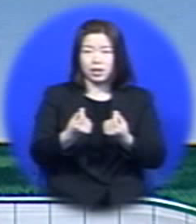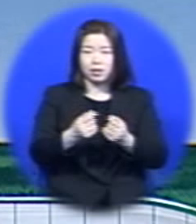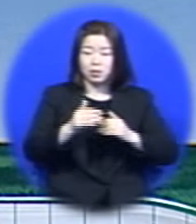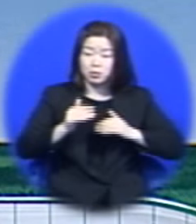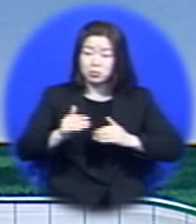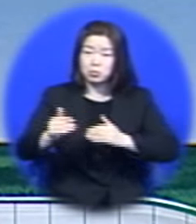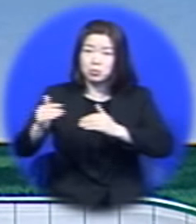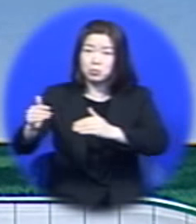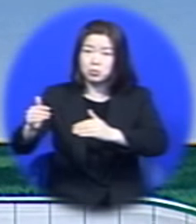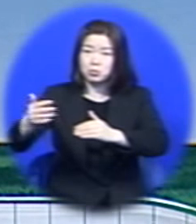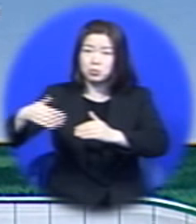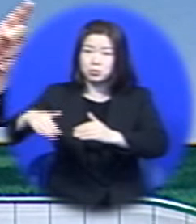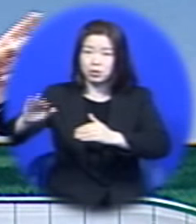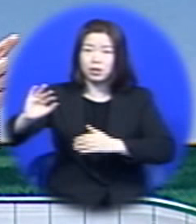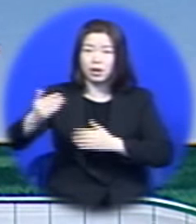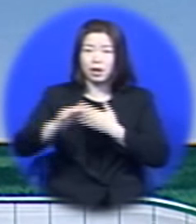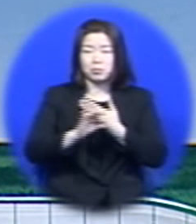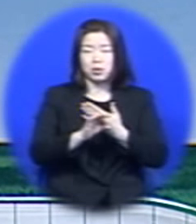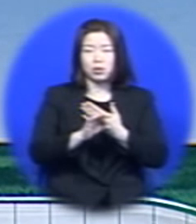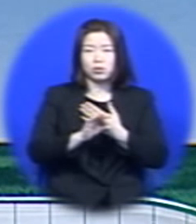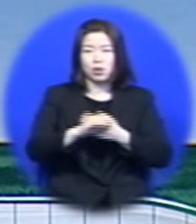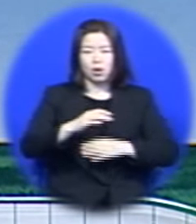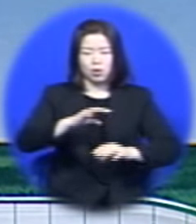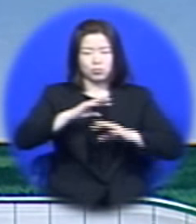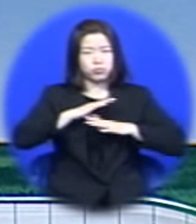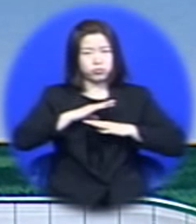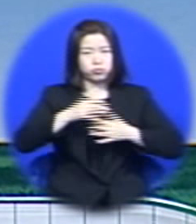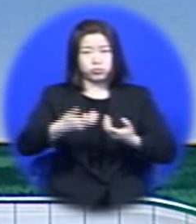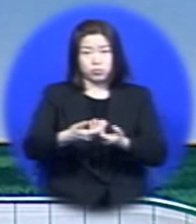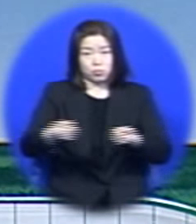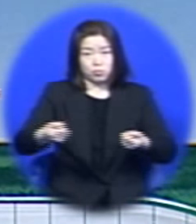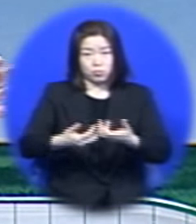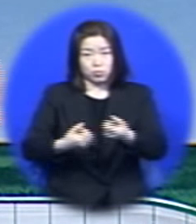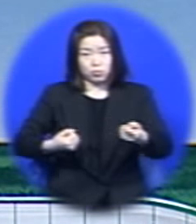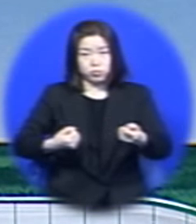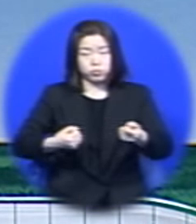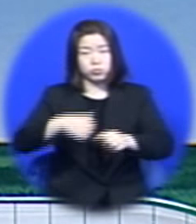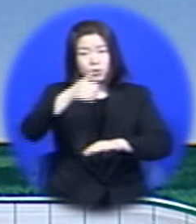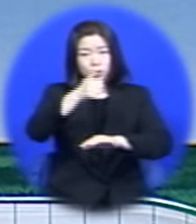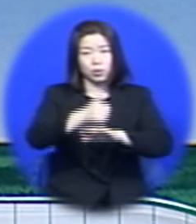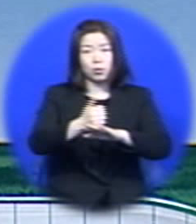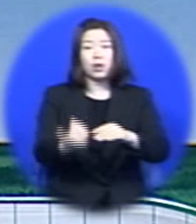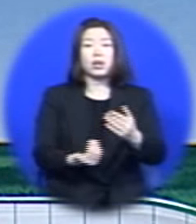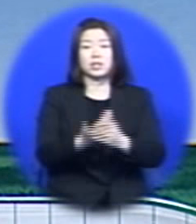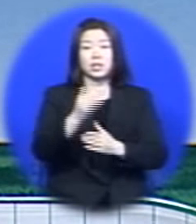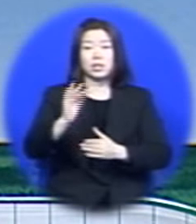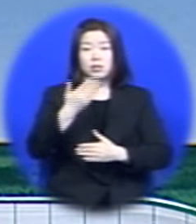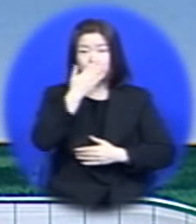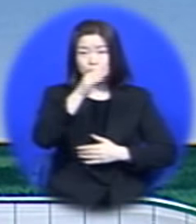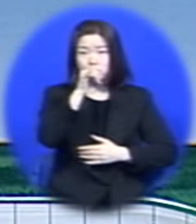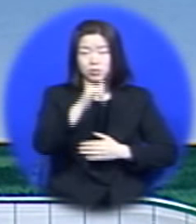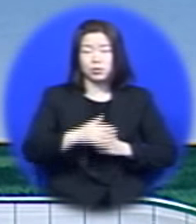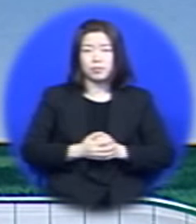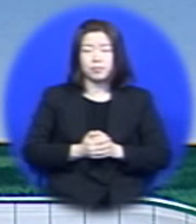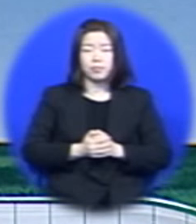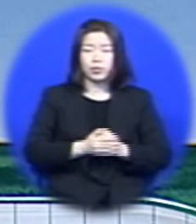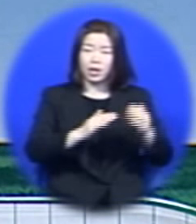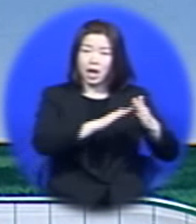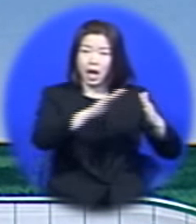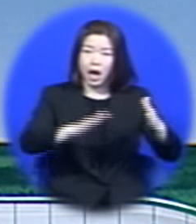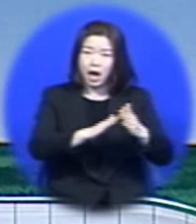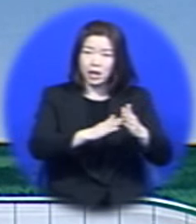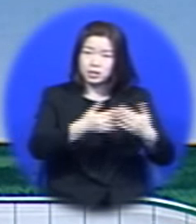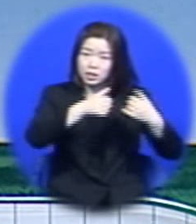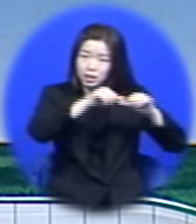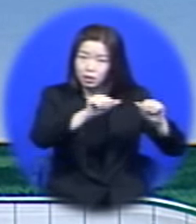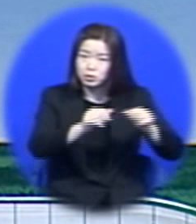전개되면 무서운 분열로 결과가 맺어질 수 있어요. 가정이 깨어지고